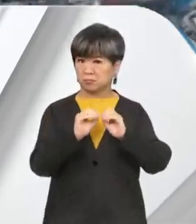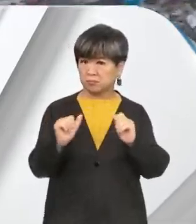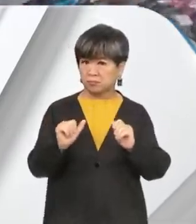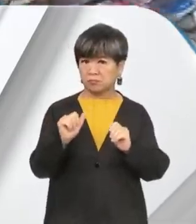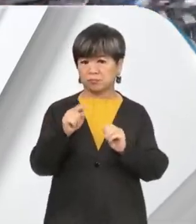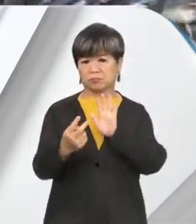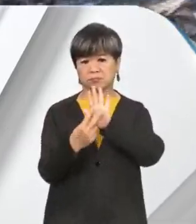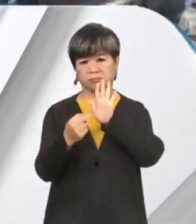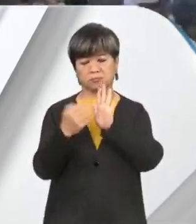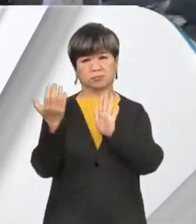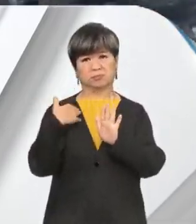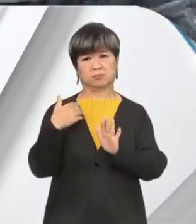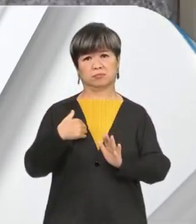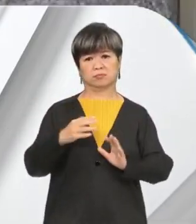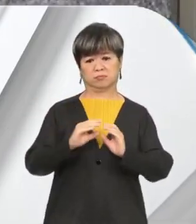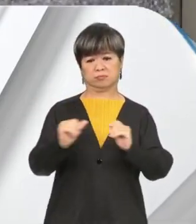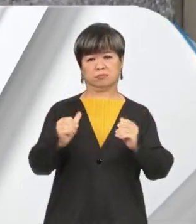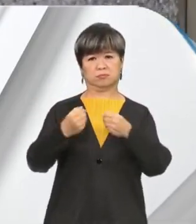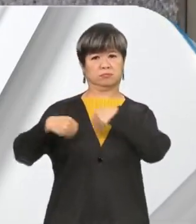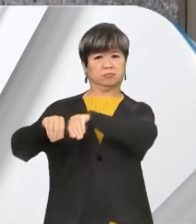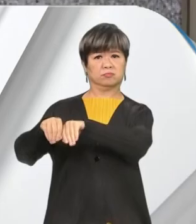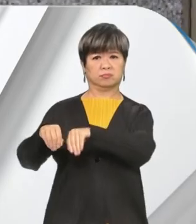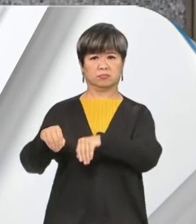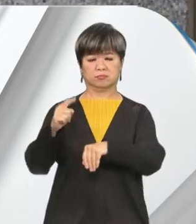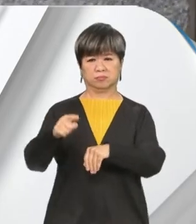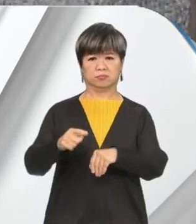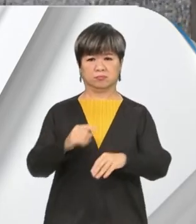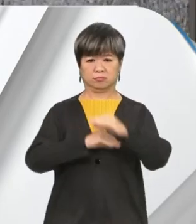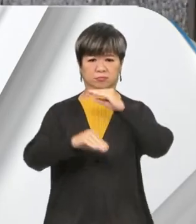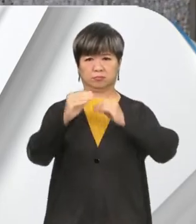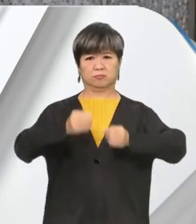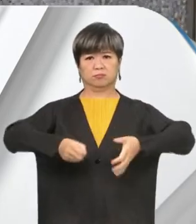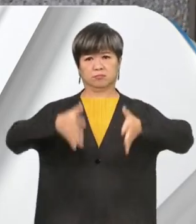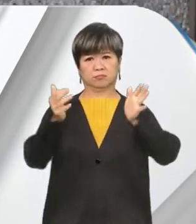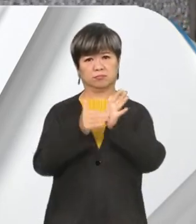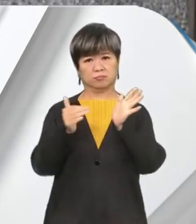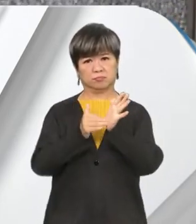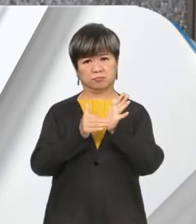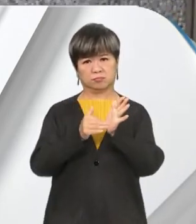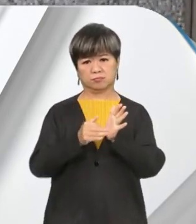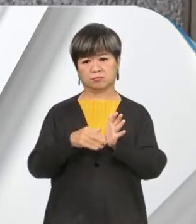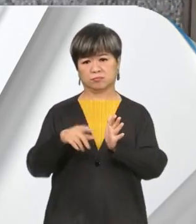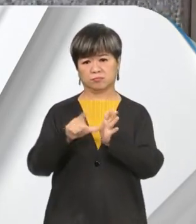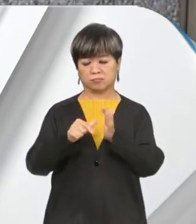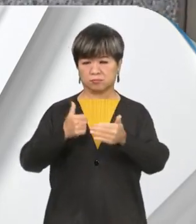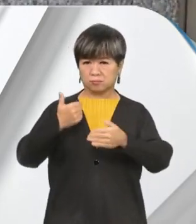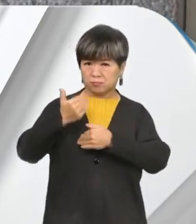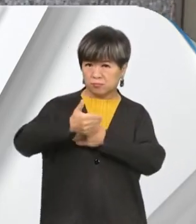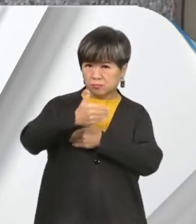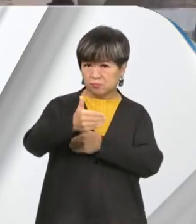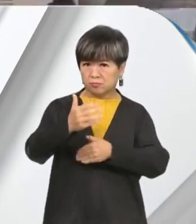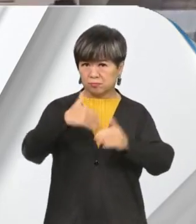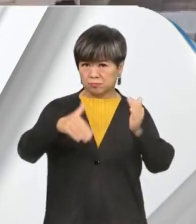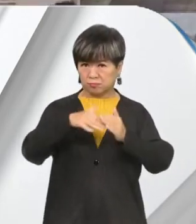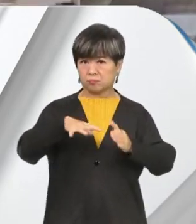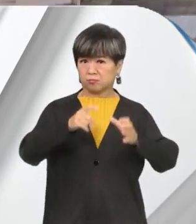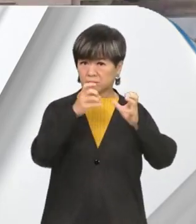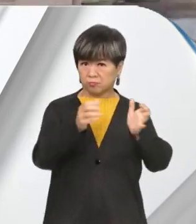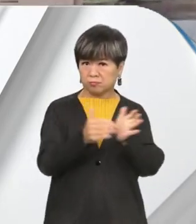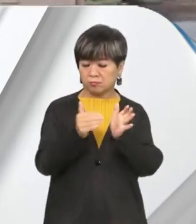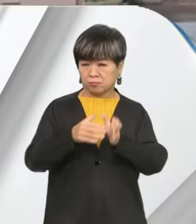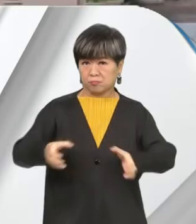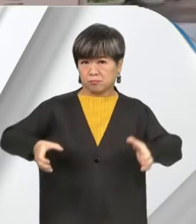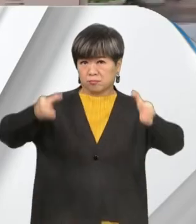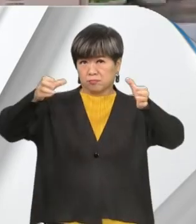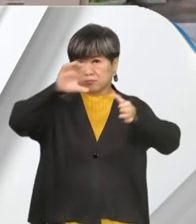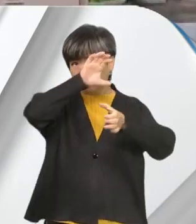表示当初建地的时间，一条建筑物最近做好诶，以时间的长期来讲，系学校先做好排料同